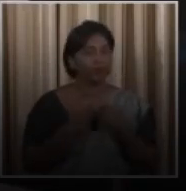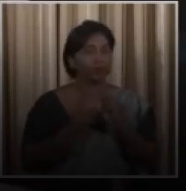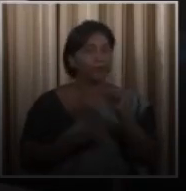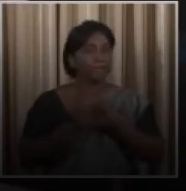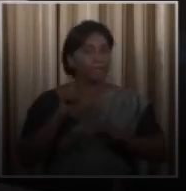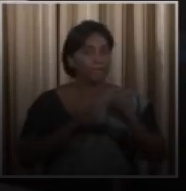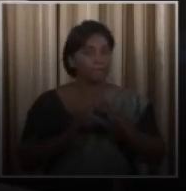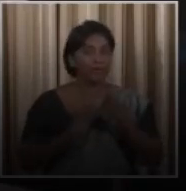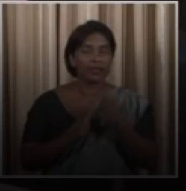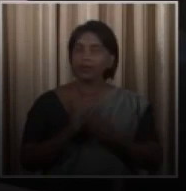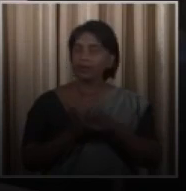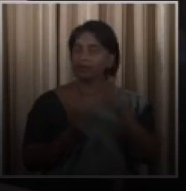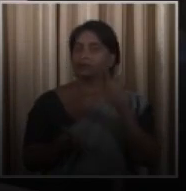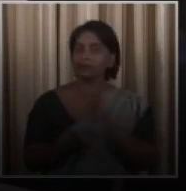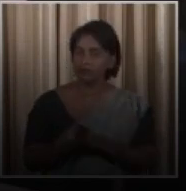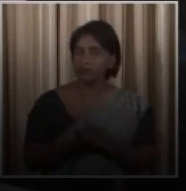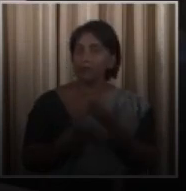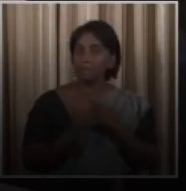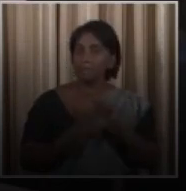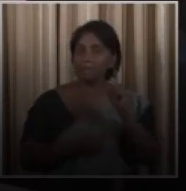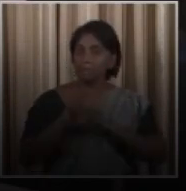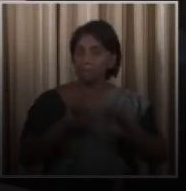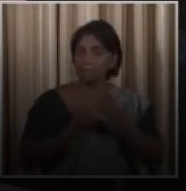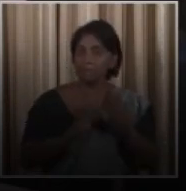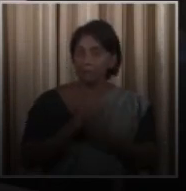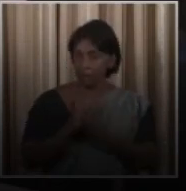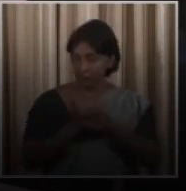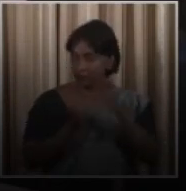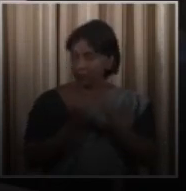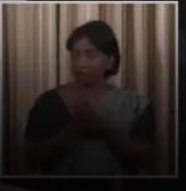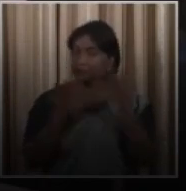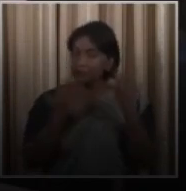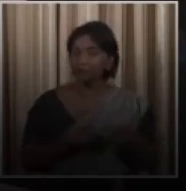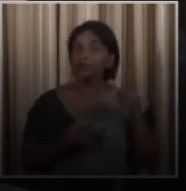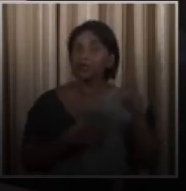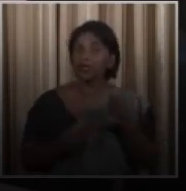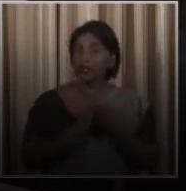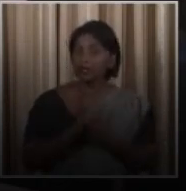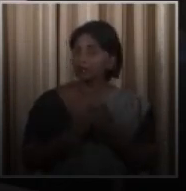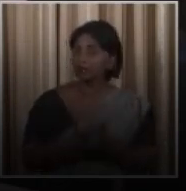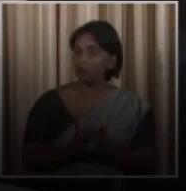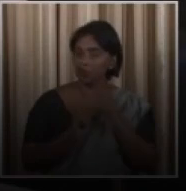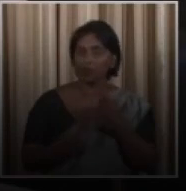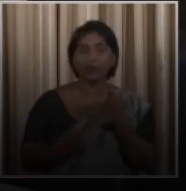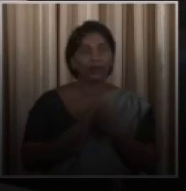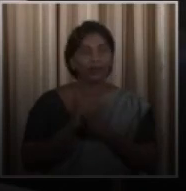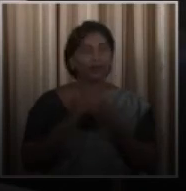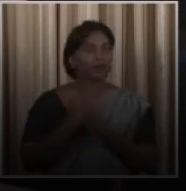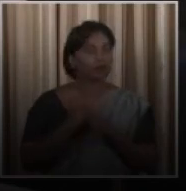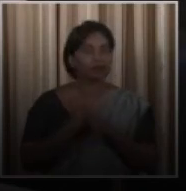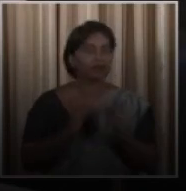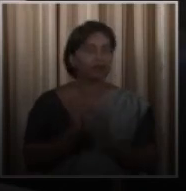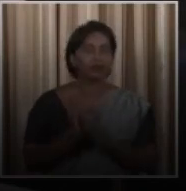පාර්ලිමේන්තුවේ නීතිය සම්මත කරනවා අපි පාර්ලිමේන්තුවේ නීතිය සම්මත කරාට ඒ නීතියට අනුරූපී වන පරිදි රෙගුලාසි හදාගන්න